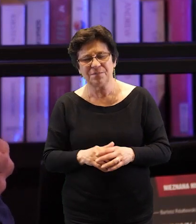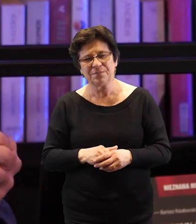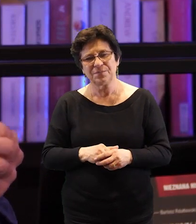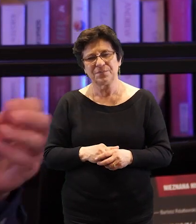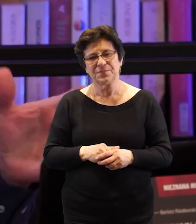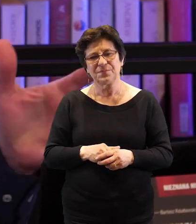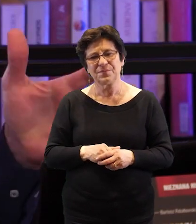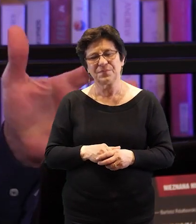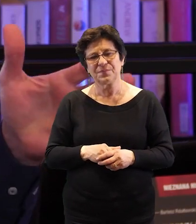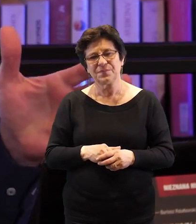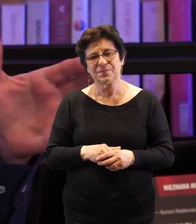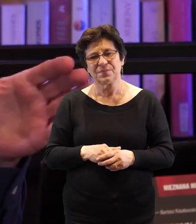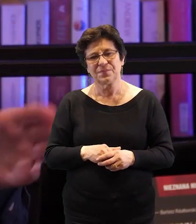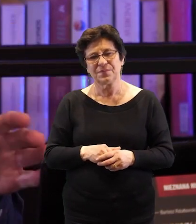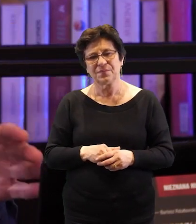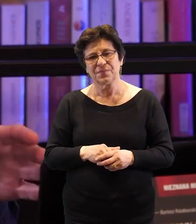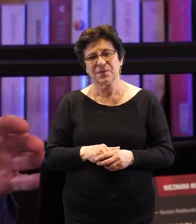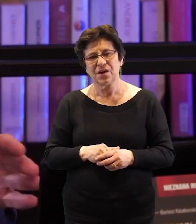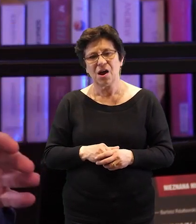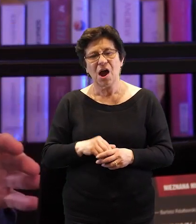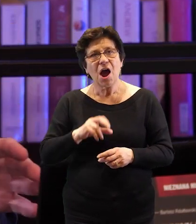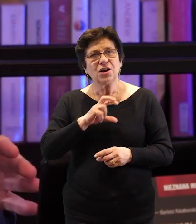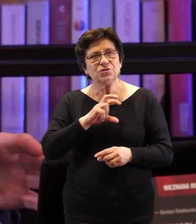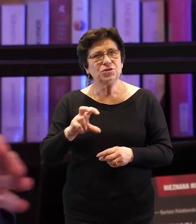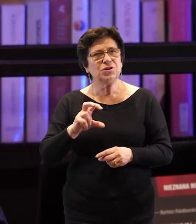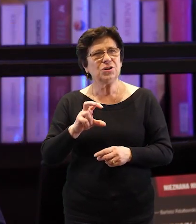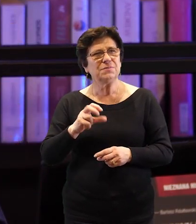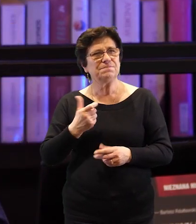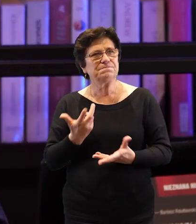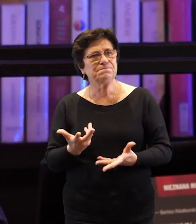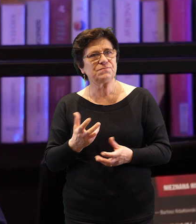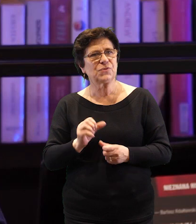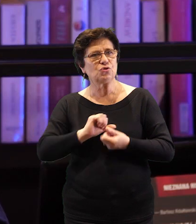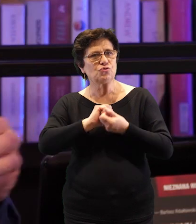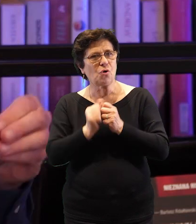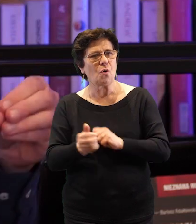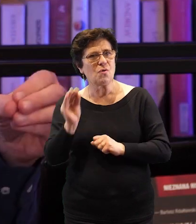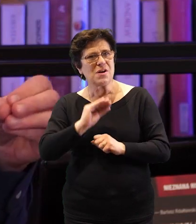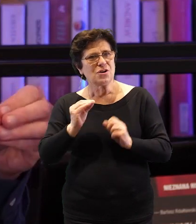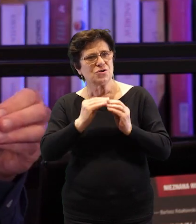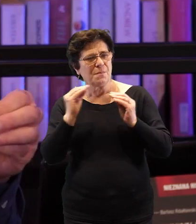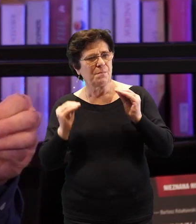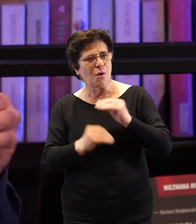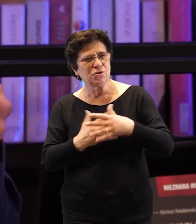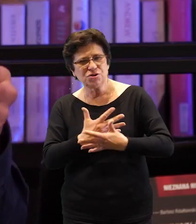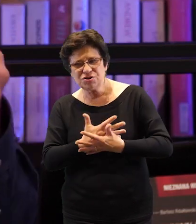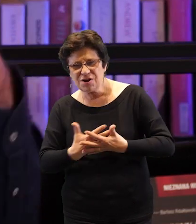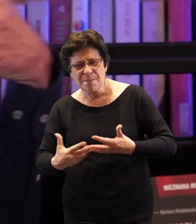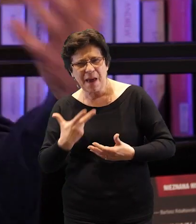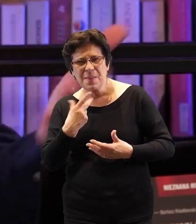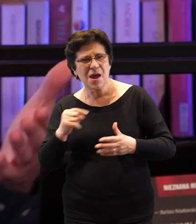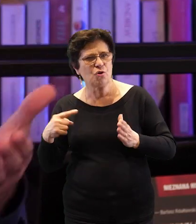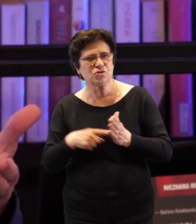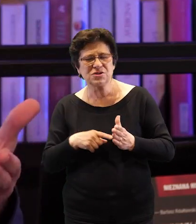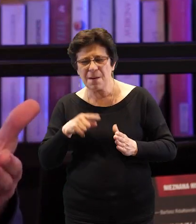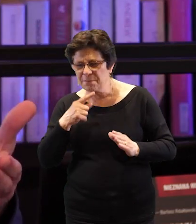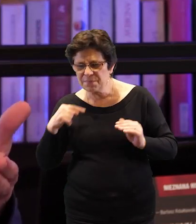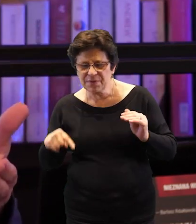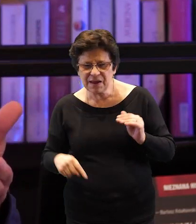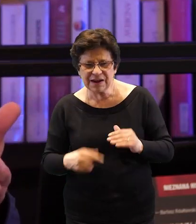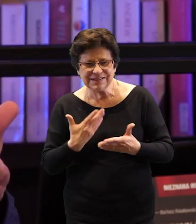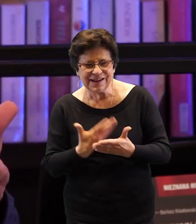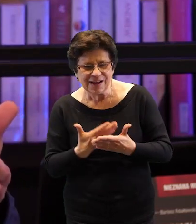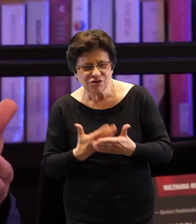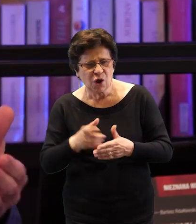najciekawsze. Czy tam są dalej jakieś podziemia, które są dla nas niedostępne? A jeżeli są, to dlaczego zostały przez